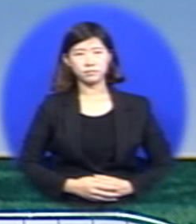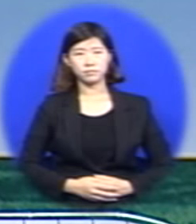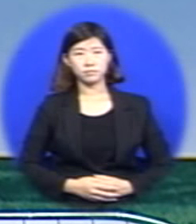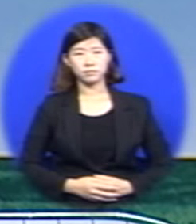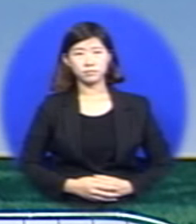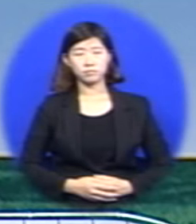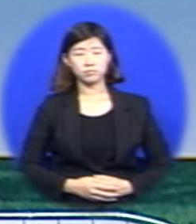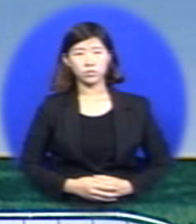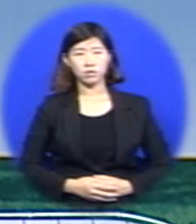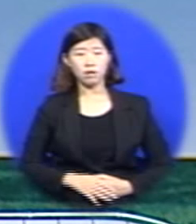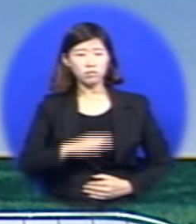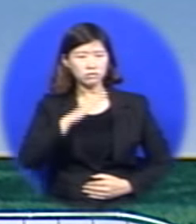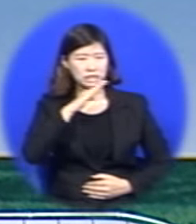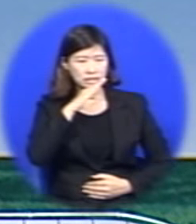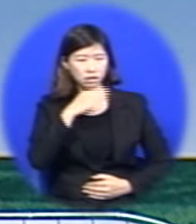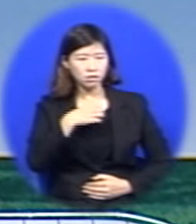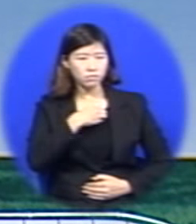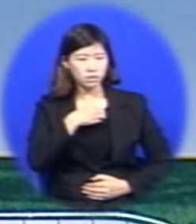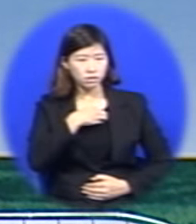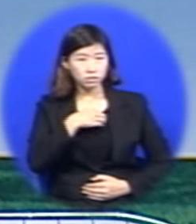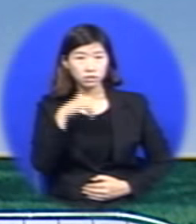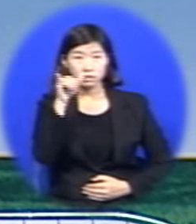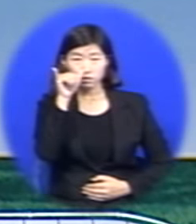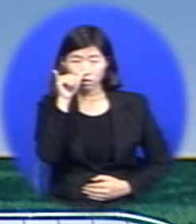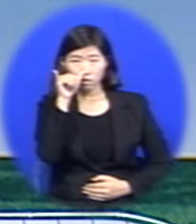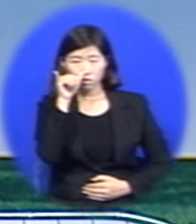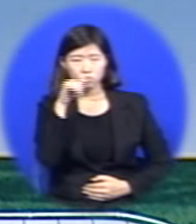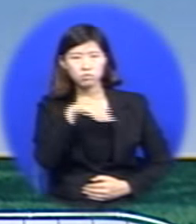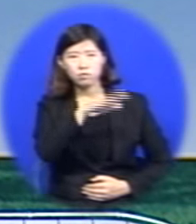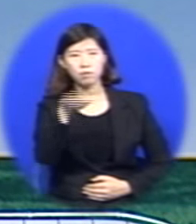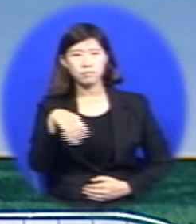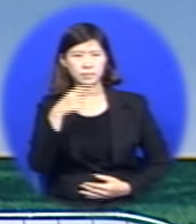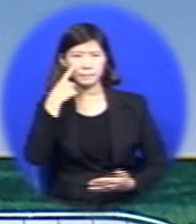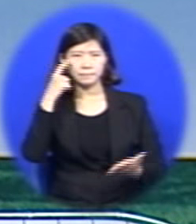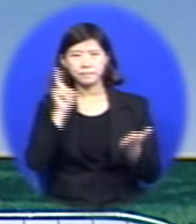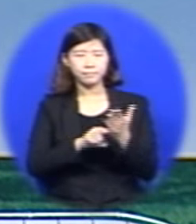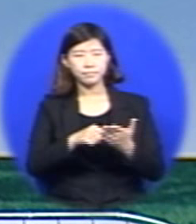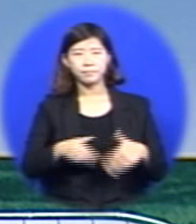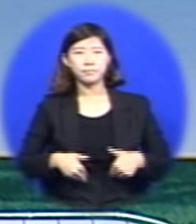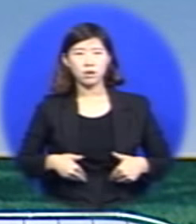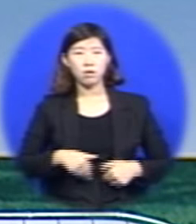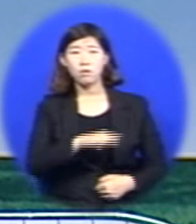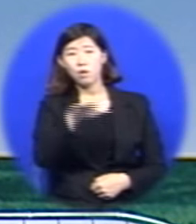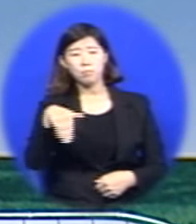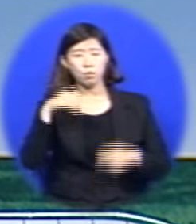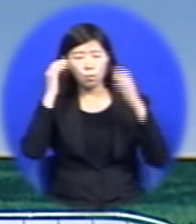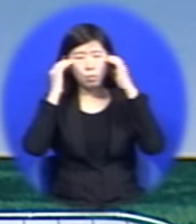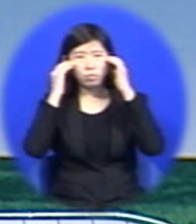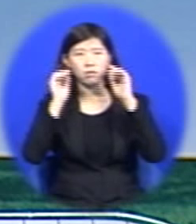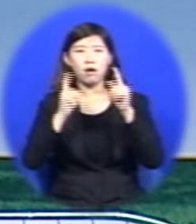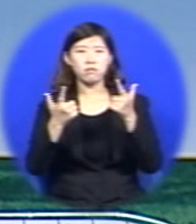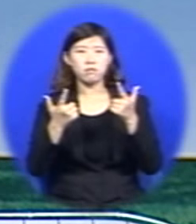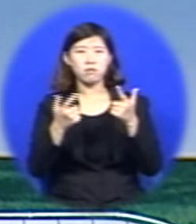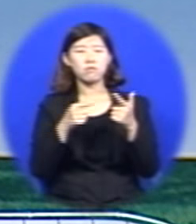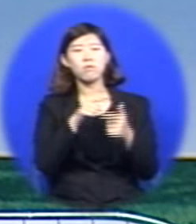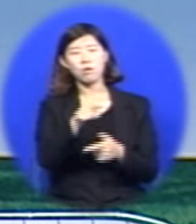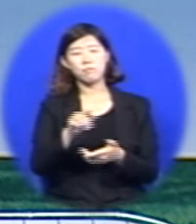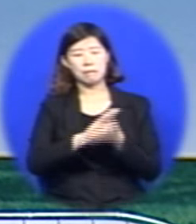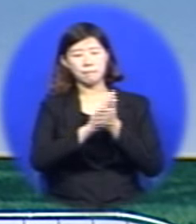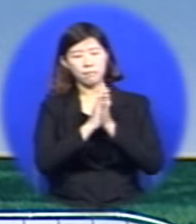그때 진짜 위기가 뭔지를 알아야 합니다. 여러분이 고통을 당하는 게 아닙니다. 여러분도 같이 악해지는